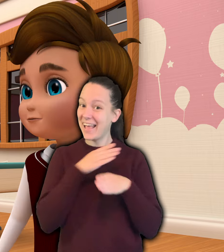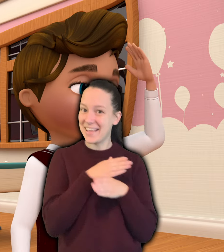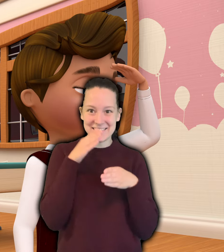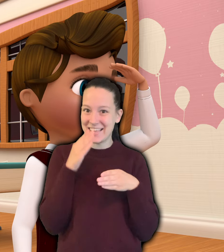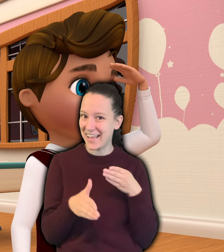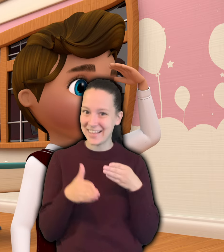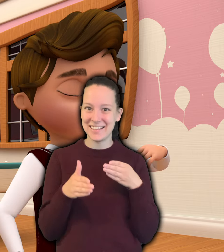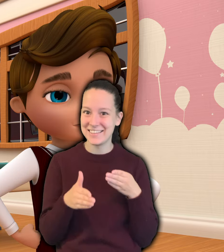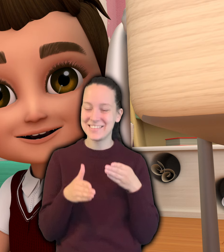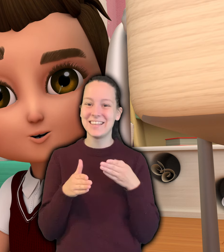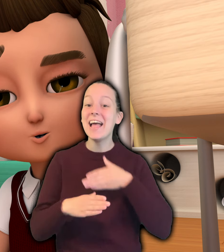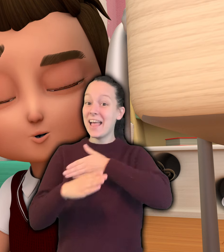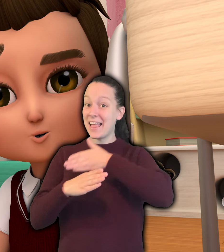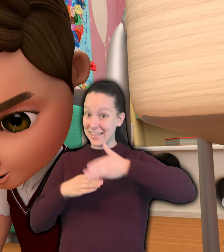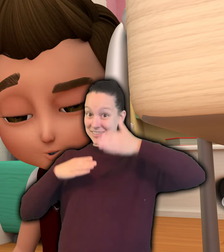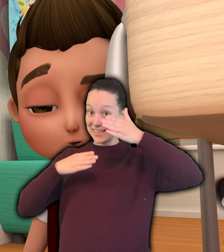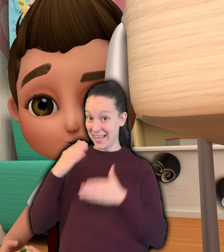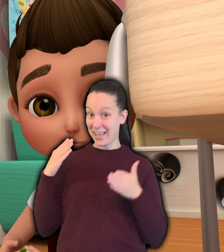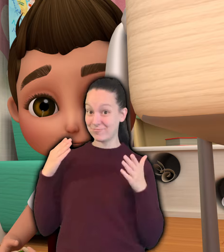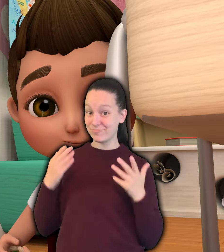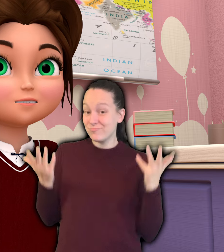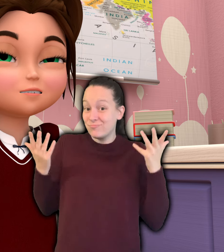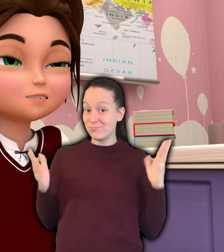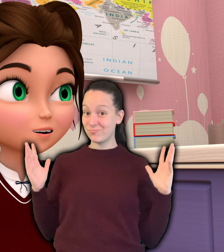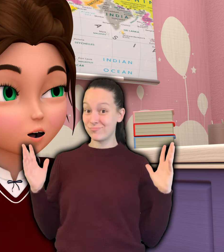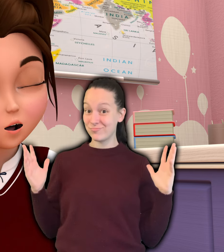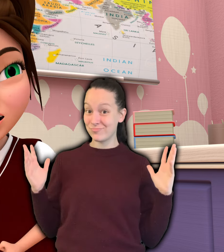楽しい驚